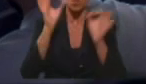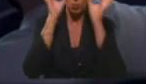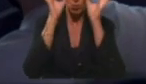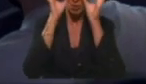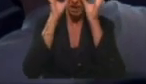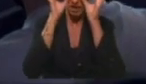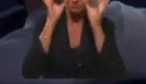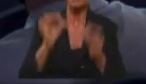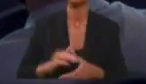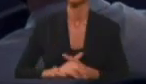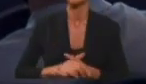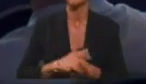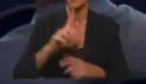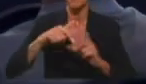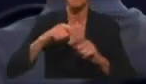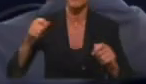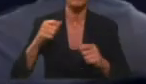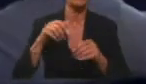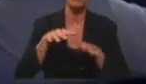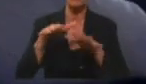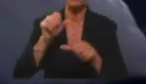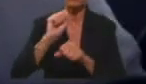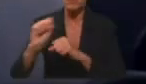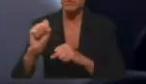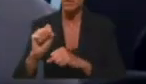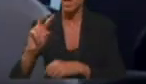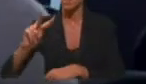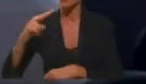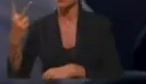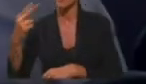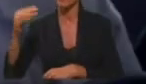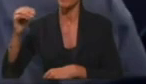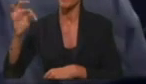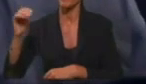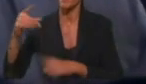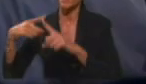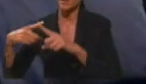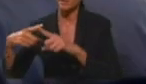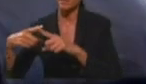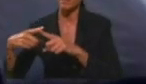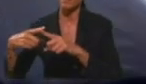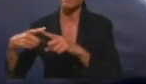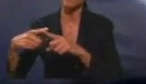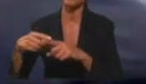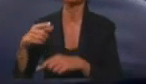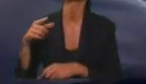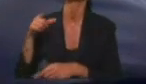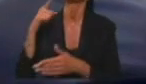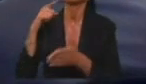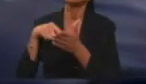niego korzysta wiele rozwiązań, tak naprawdę. To już dawno nie jest tylko Google. A drugi to jest NETEX. No to jest z